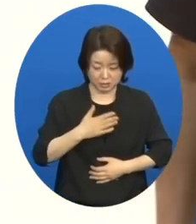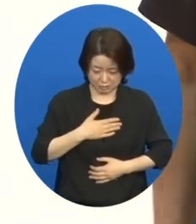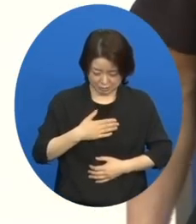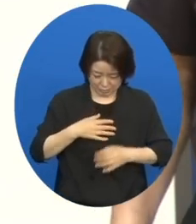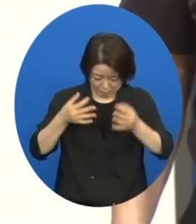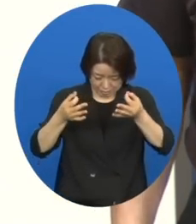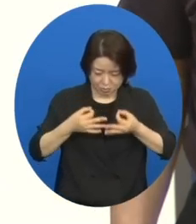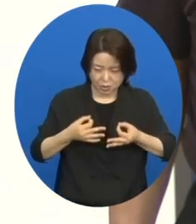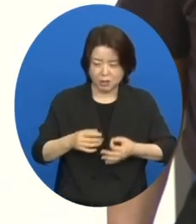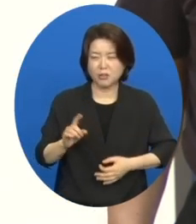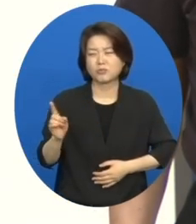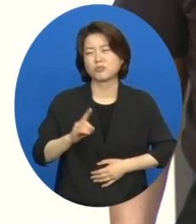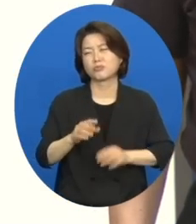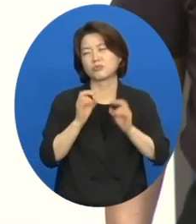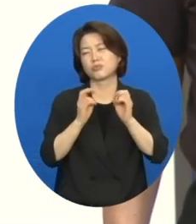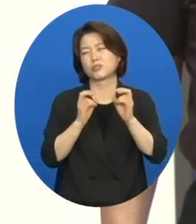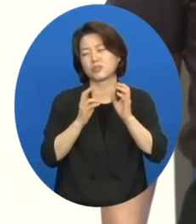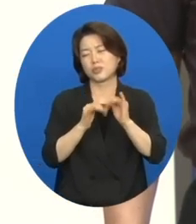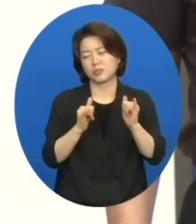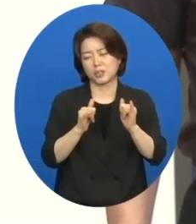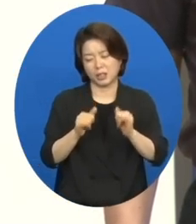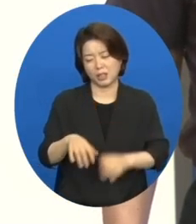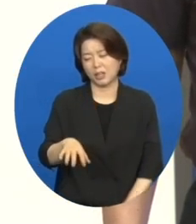무슨 선교사야.